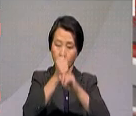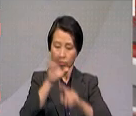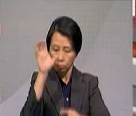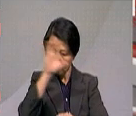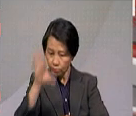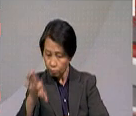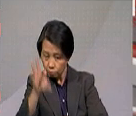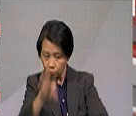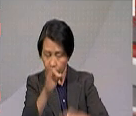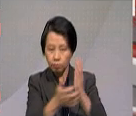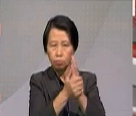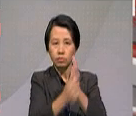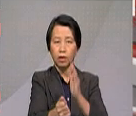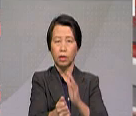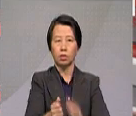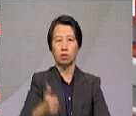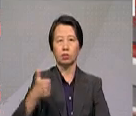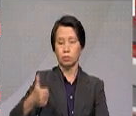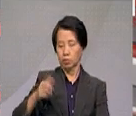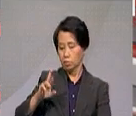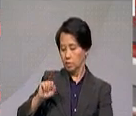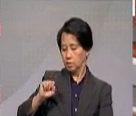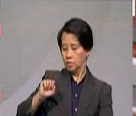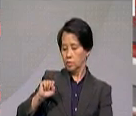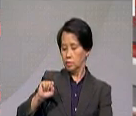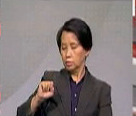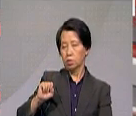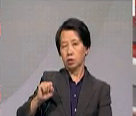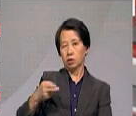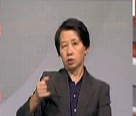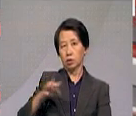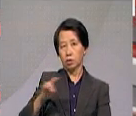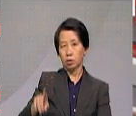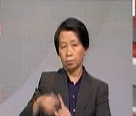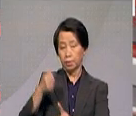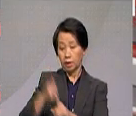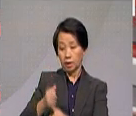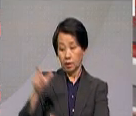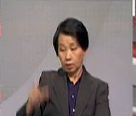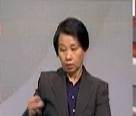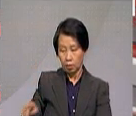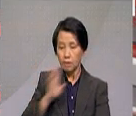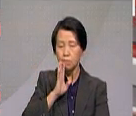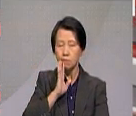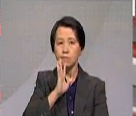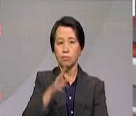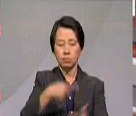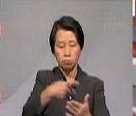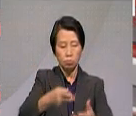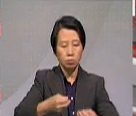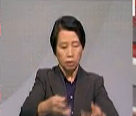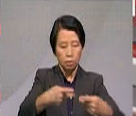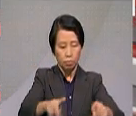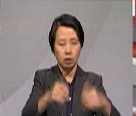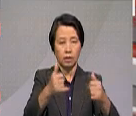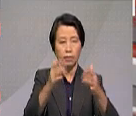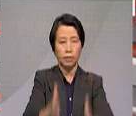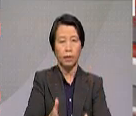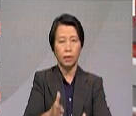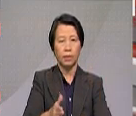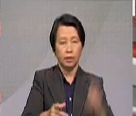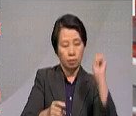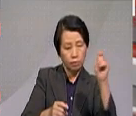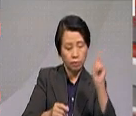badminton. Legenda badminton negara Rashid Siddiq yang juga pengarah program berkata, kejohanan itu memberi peluang kepada pemain badminton